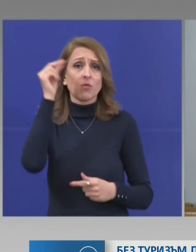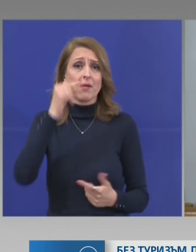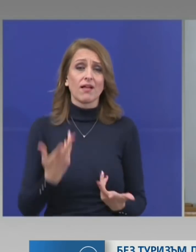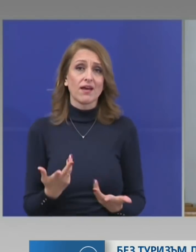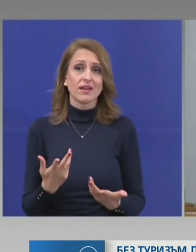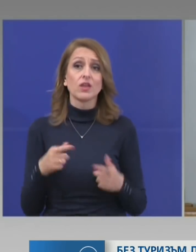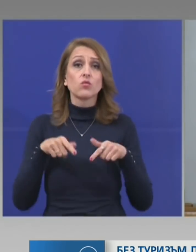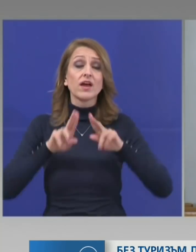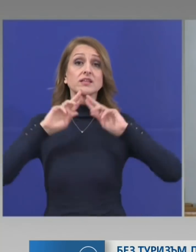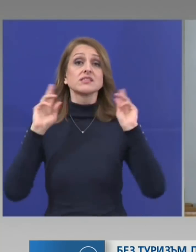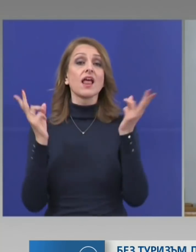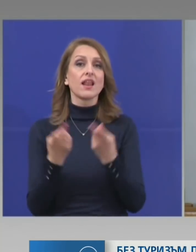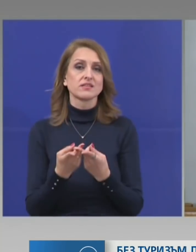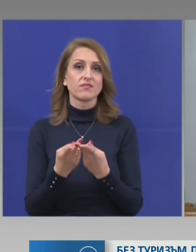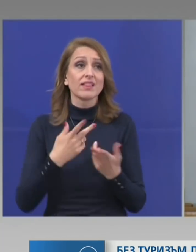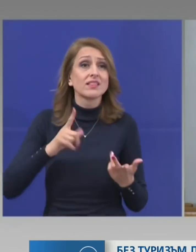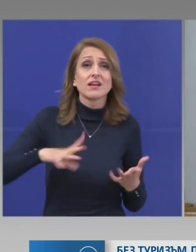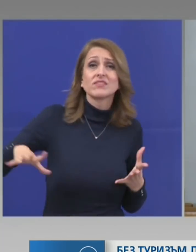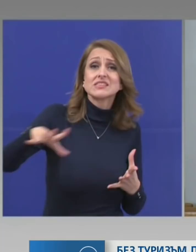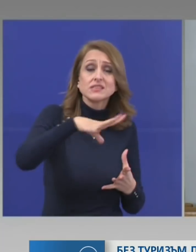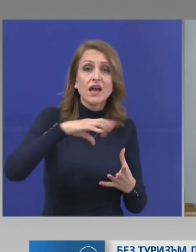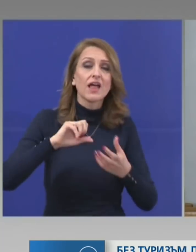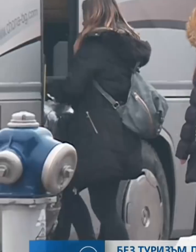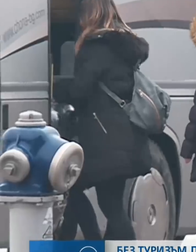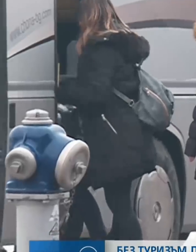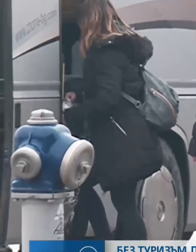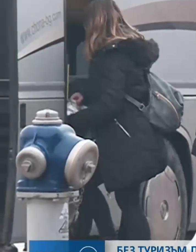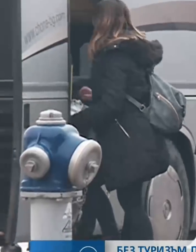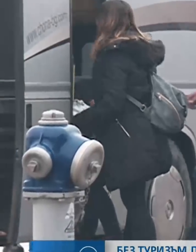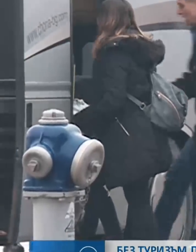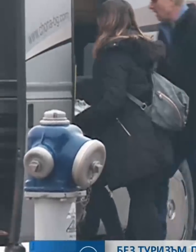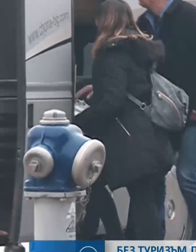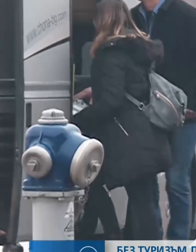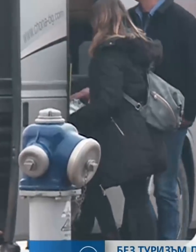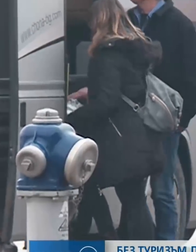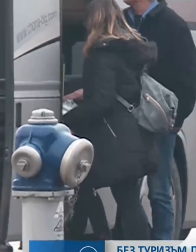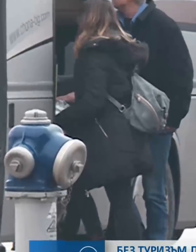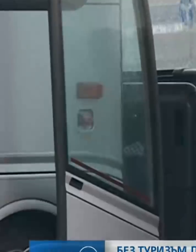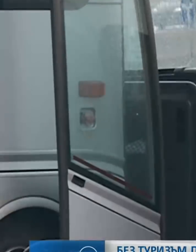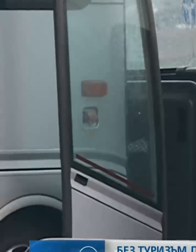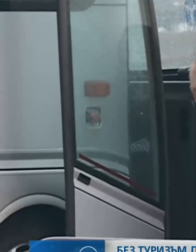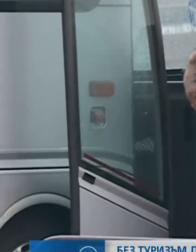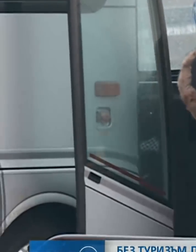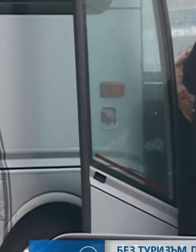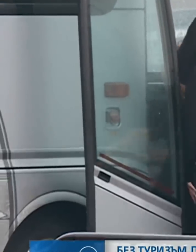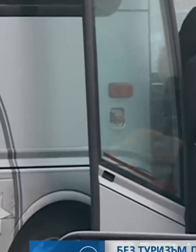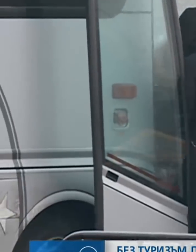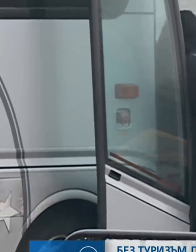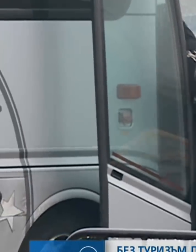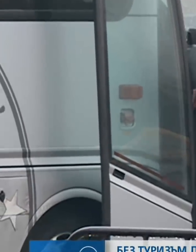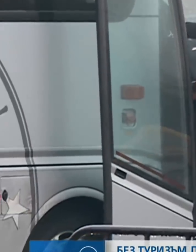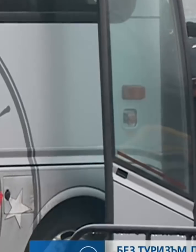това е в името заедно да се борим срещу тази зараза. От днес временно до 13 април да бъдат